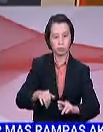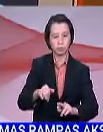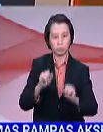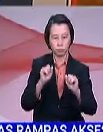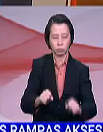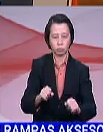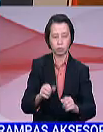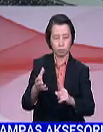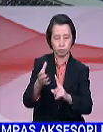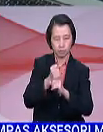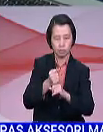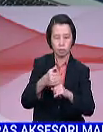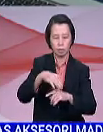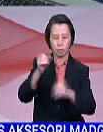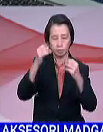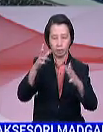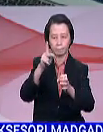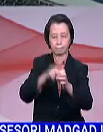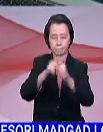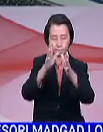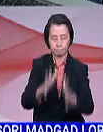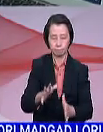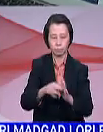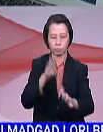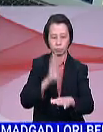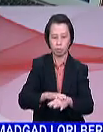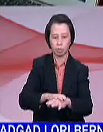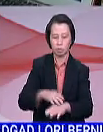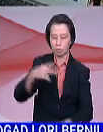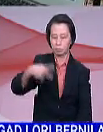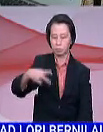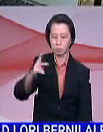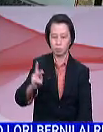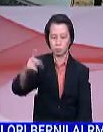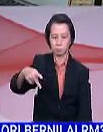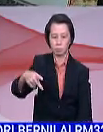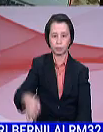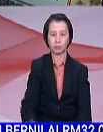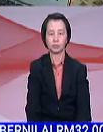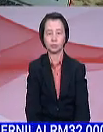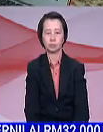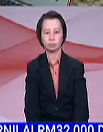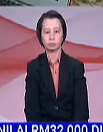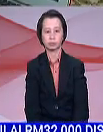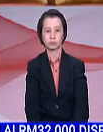berkenaan mampu mencapai lebih ramai peserta, terutamanya semasa Perintah Kawalan Pergerakan.